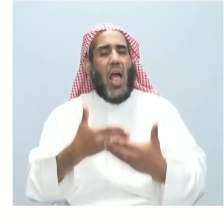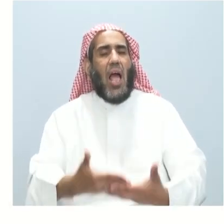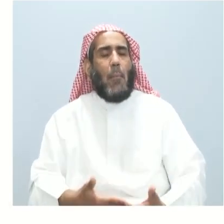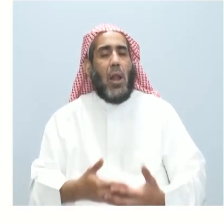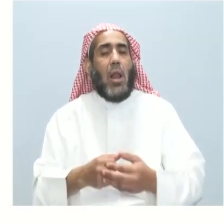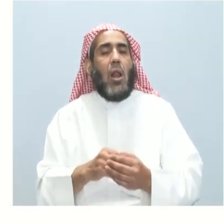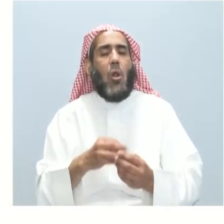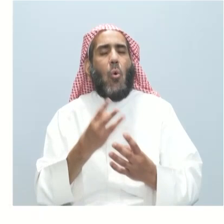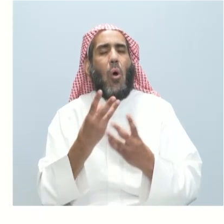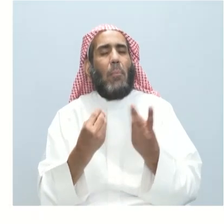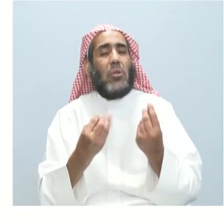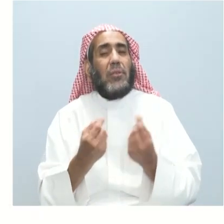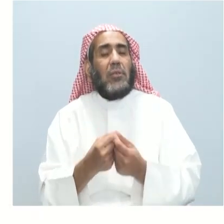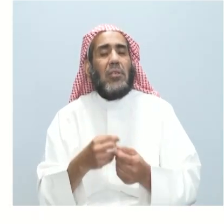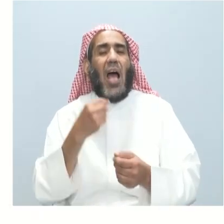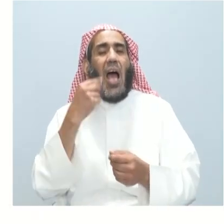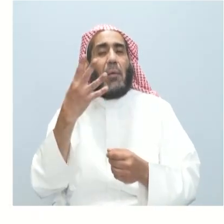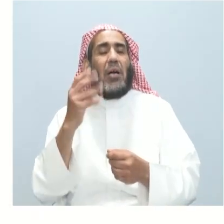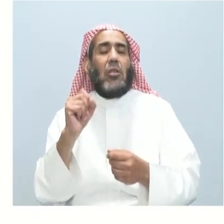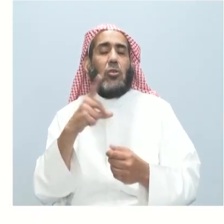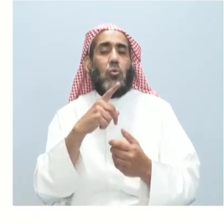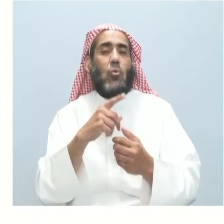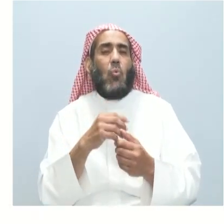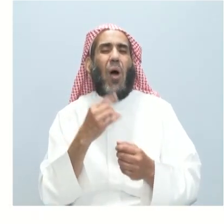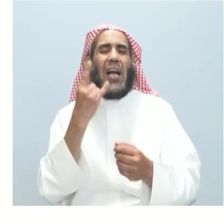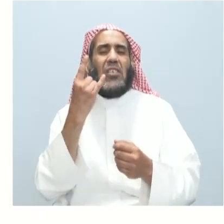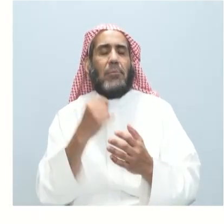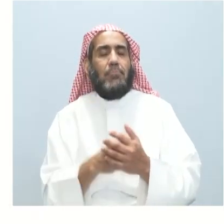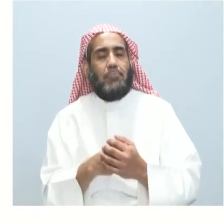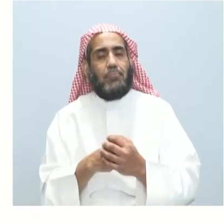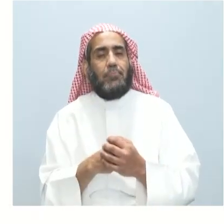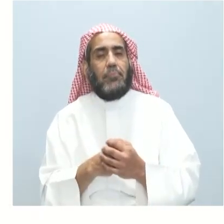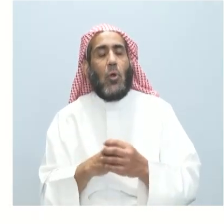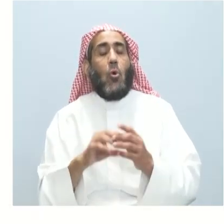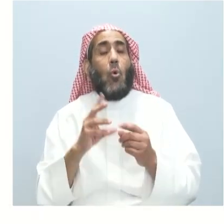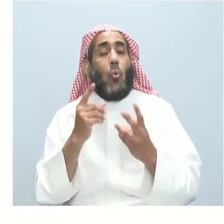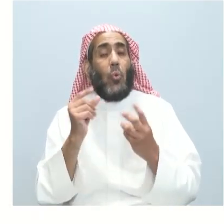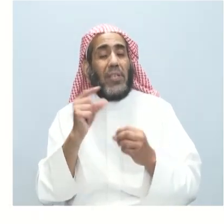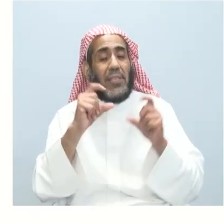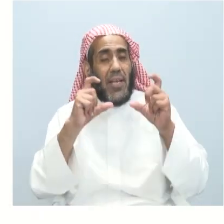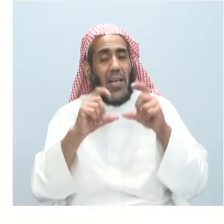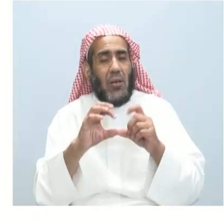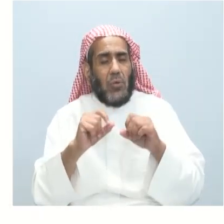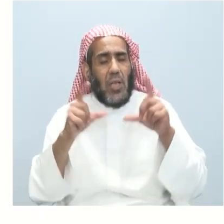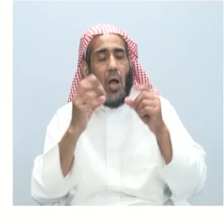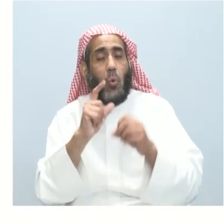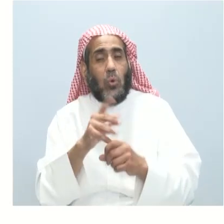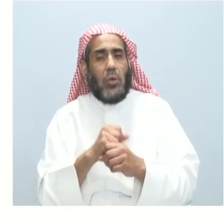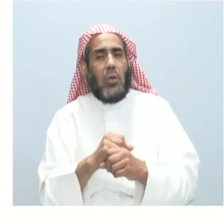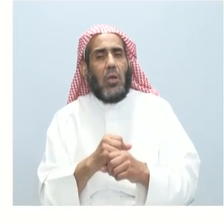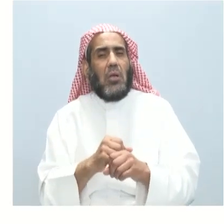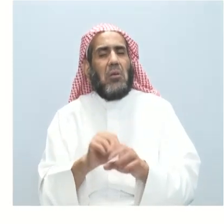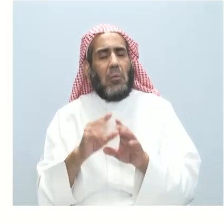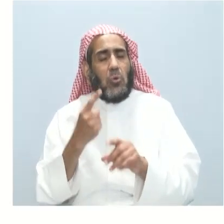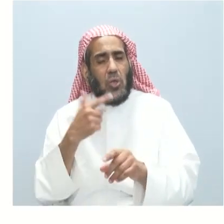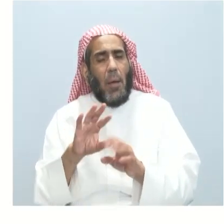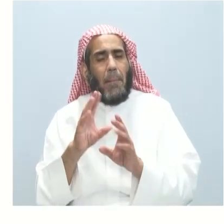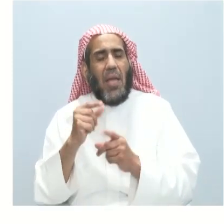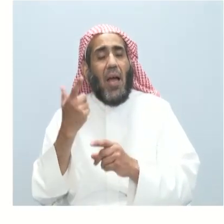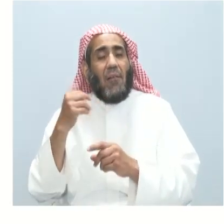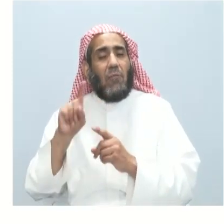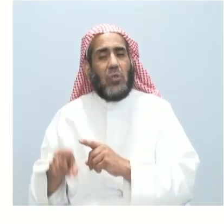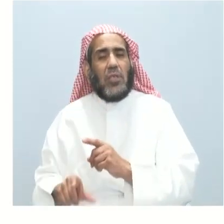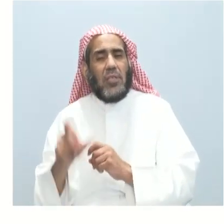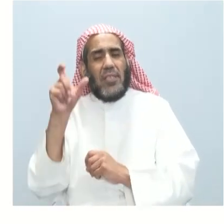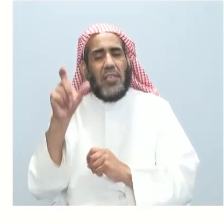ومده العده اربعه اشهر وعشره والدليل قول الله جل وعلا يتربصن بانفسهن